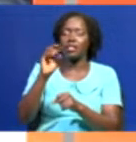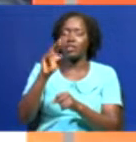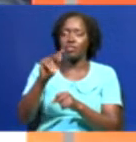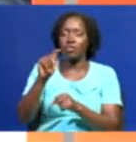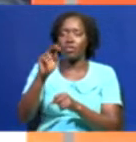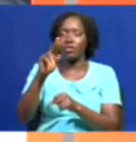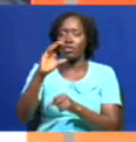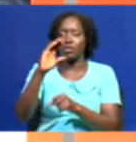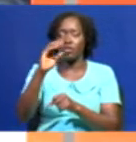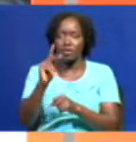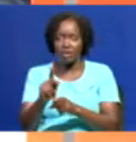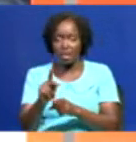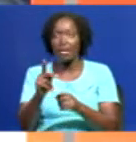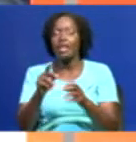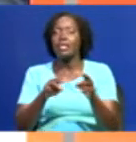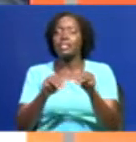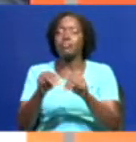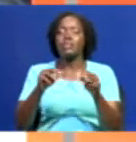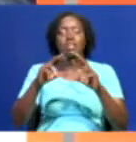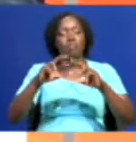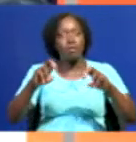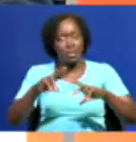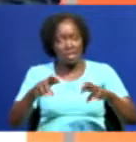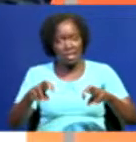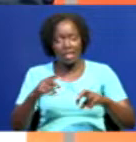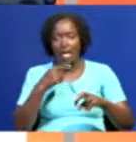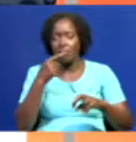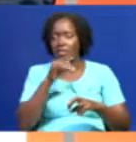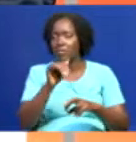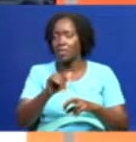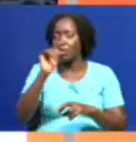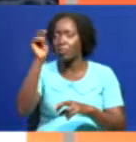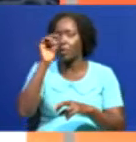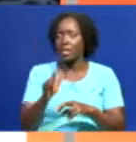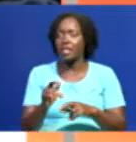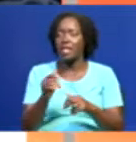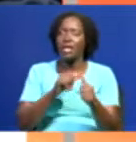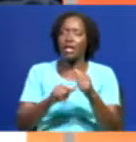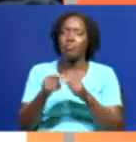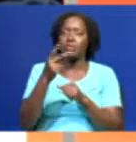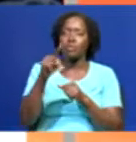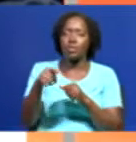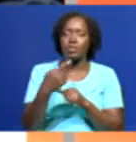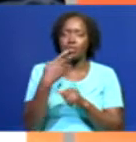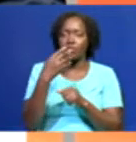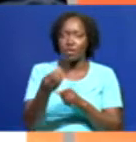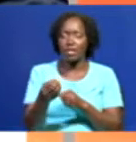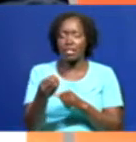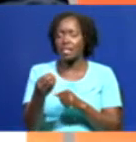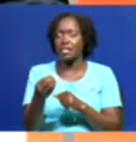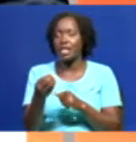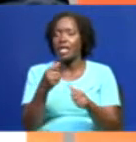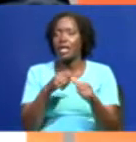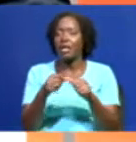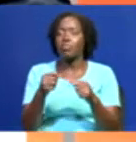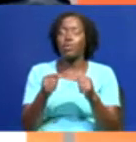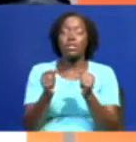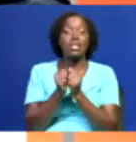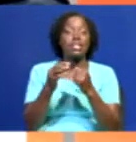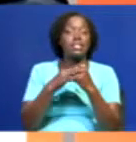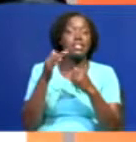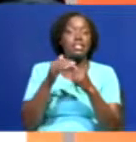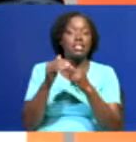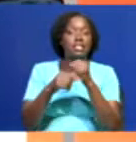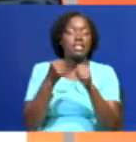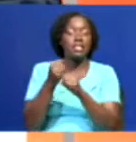utafiti katika kampuni ya Infotrack, Jovin Wanyingo, amesema Wakenya wapatao 2400 wa umri wa zaidi ya miaka 18